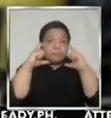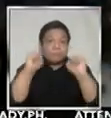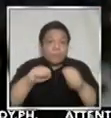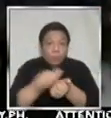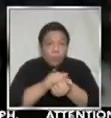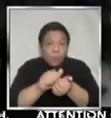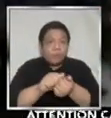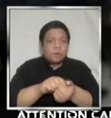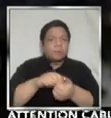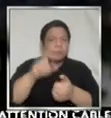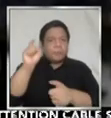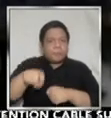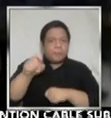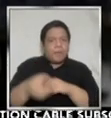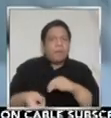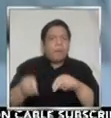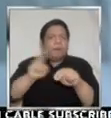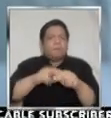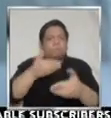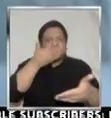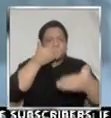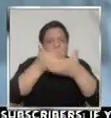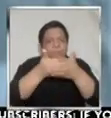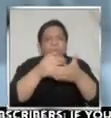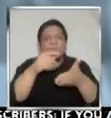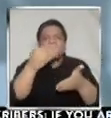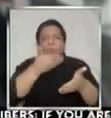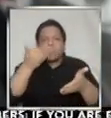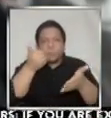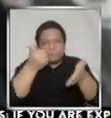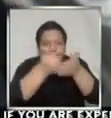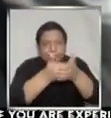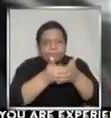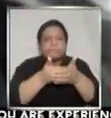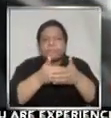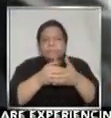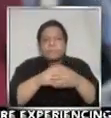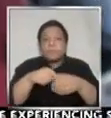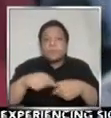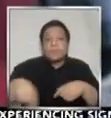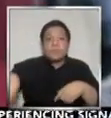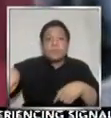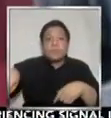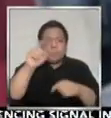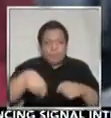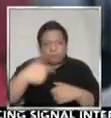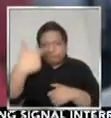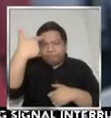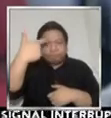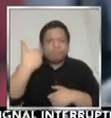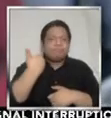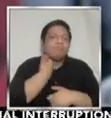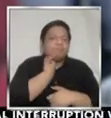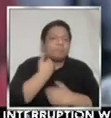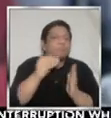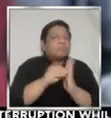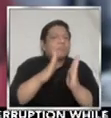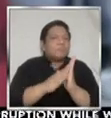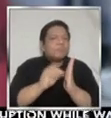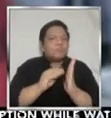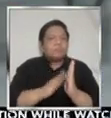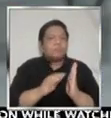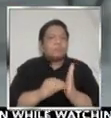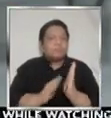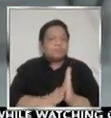mailalagay ng karagdagang filter gaya ng tissue. Dapat kunan ang mga manggagawa ng temperatura at i-record sa ibibigay na health